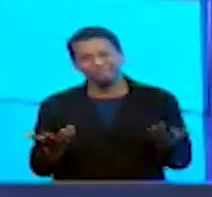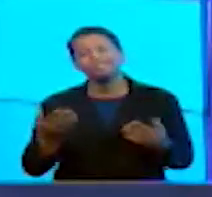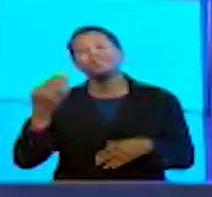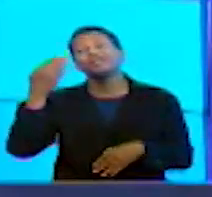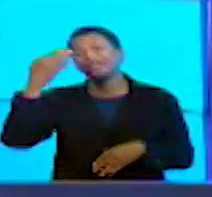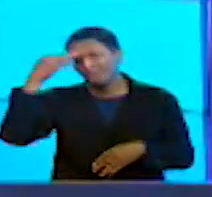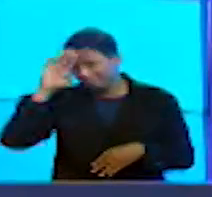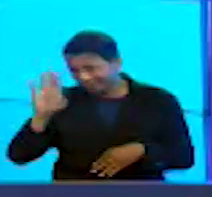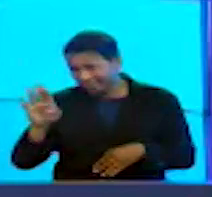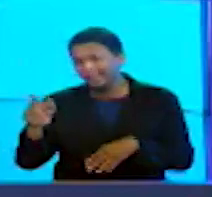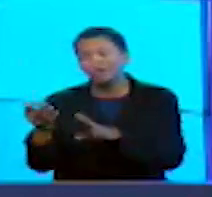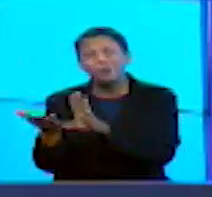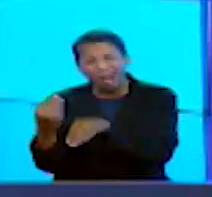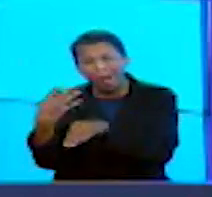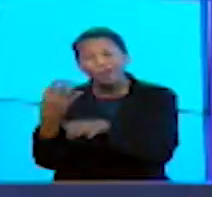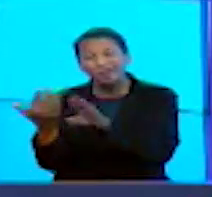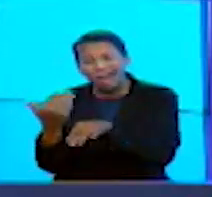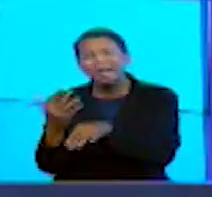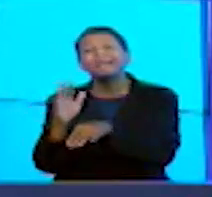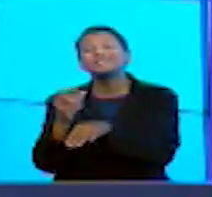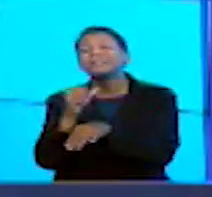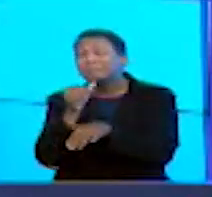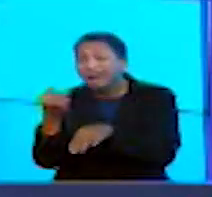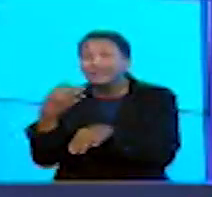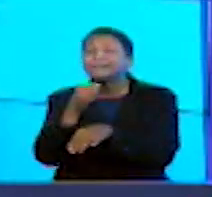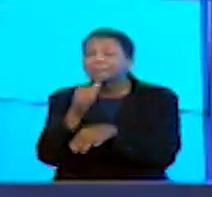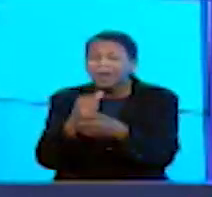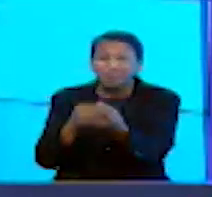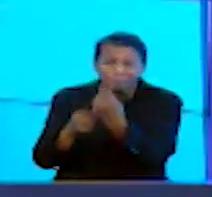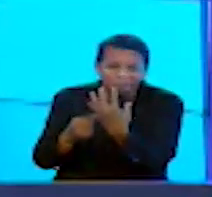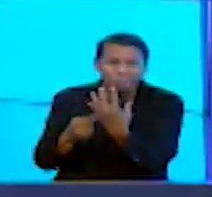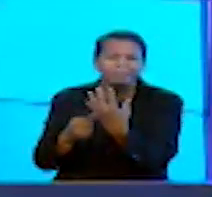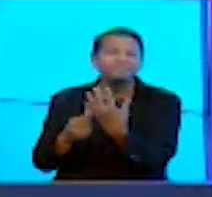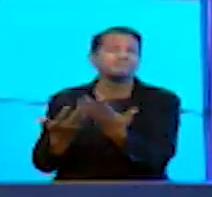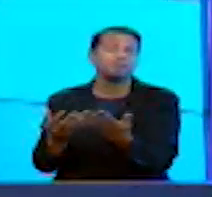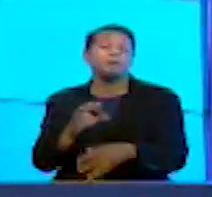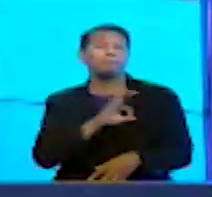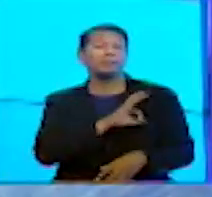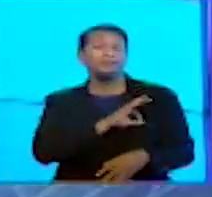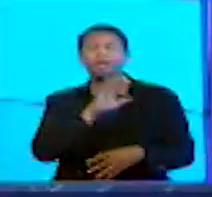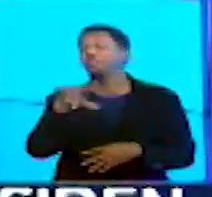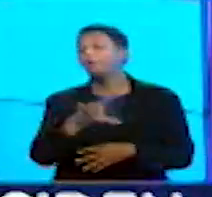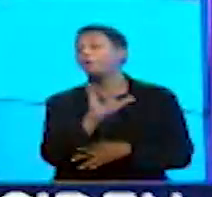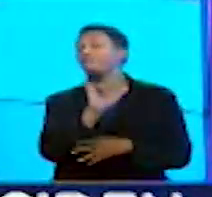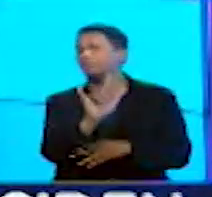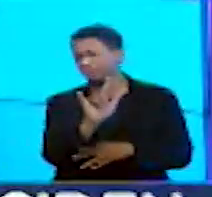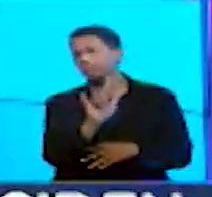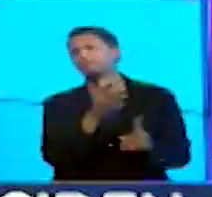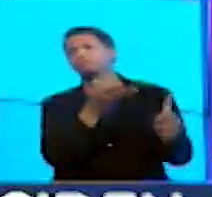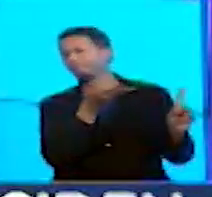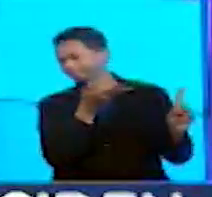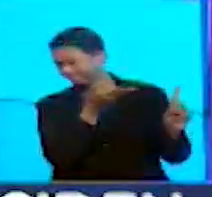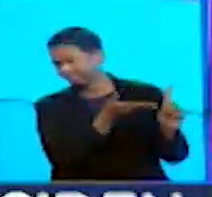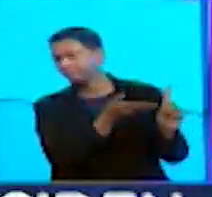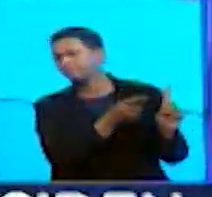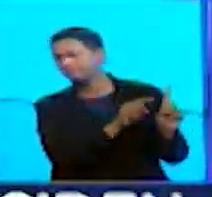menjadi menteri di dalam Kabinet Indonesia Maju, tentu saja mereka adalah putra-putri terbaik